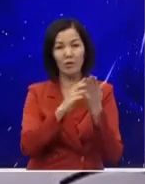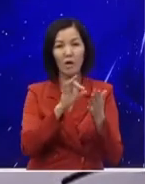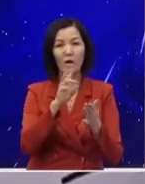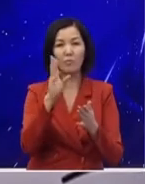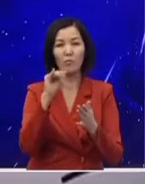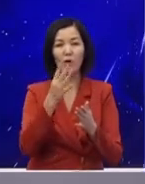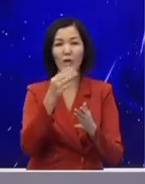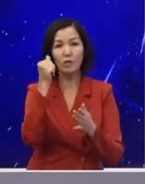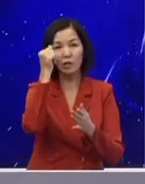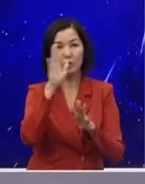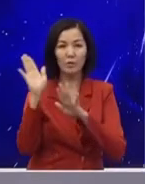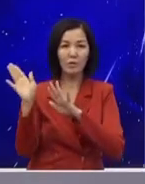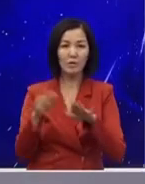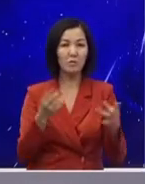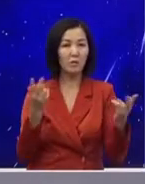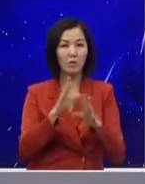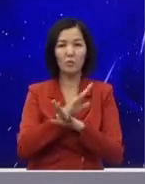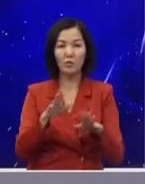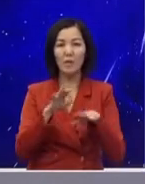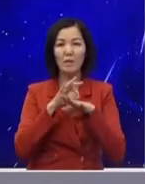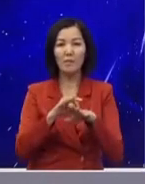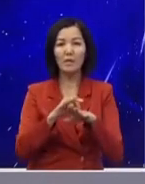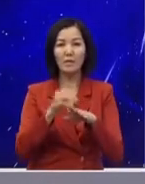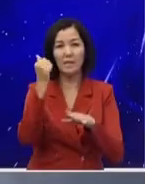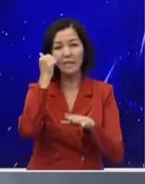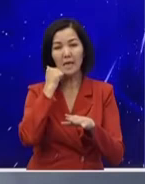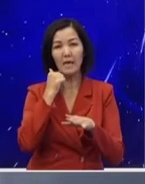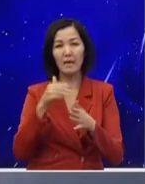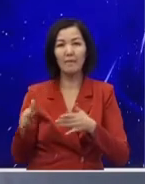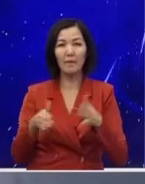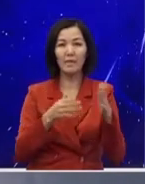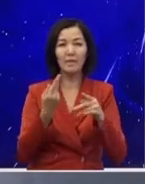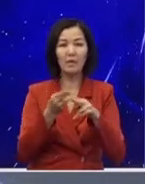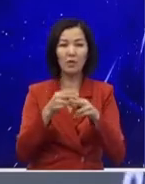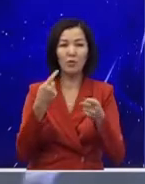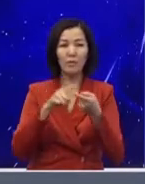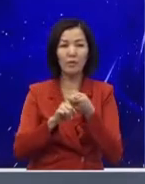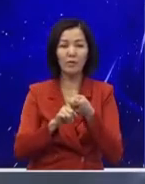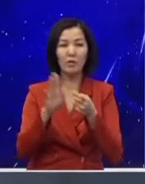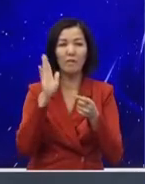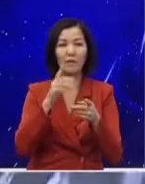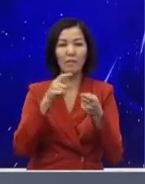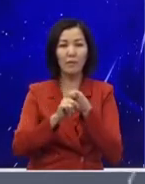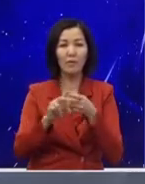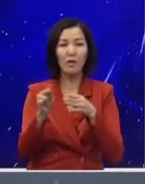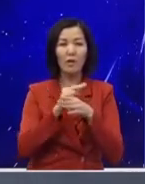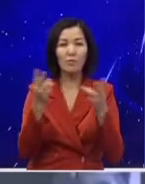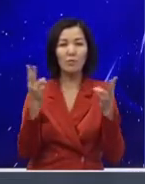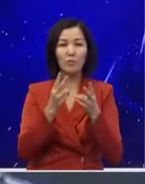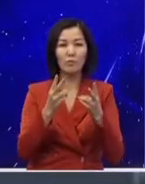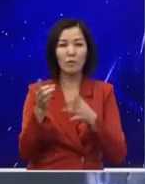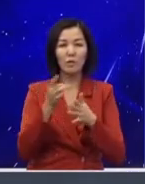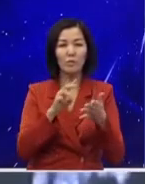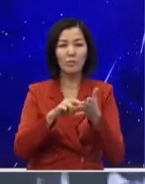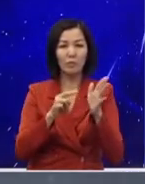спустя 4 года он стал не нужен. Пришла в негодность старая магистраль, которой подключили водопровод. На ее ремонт нужны деньги из